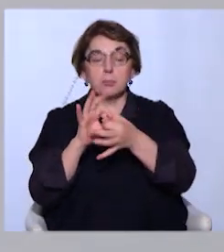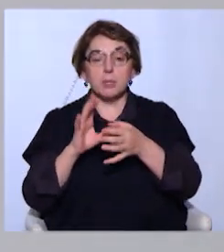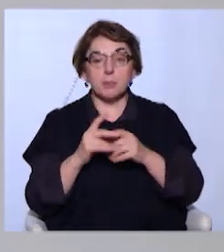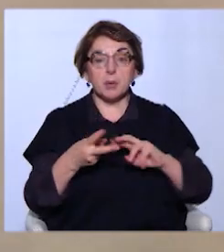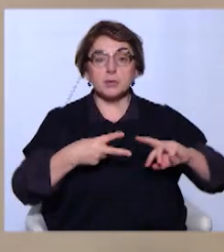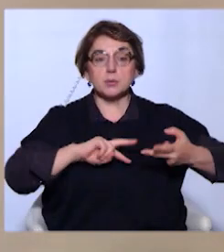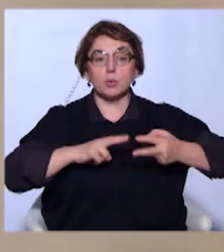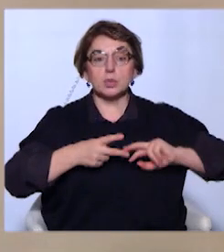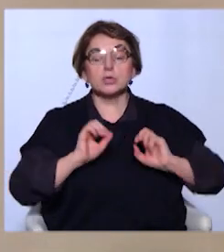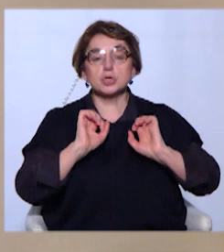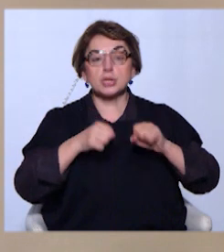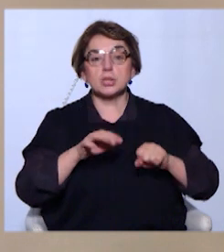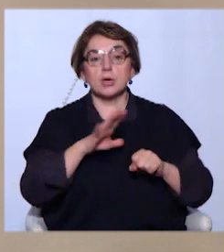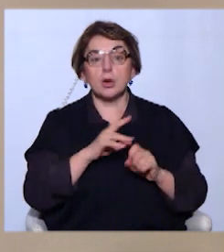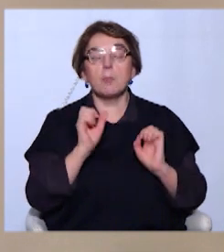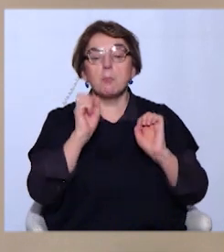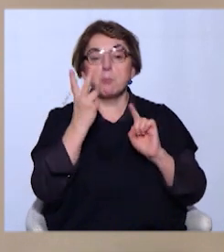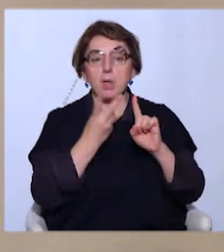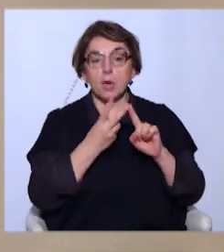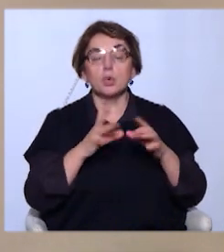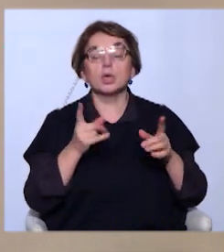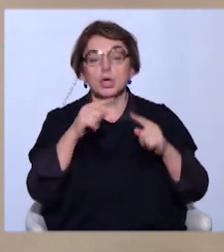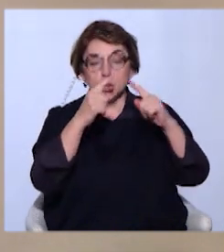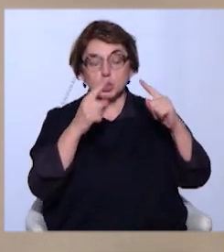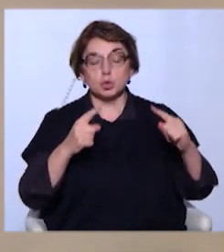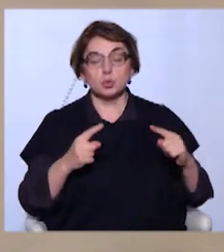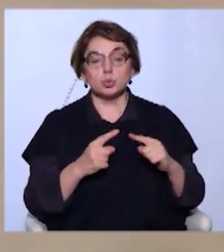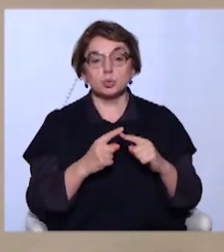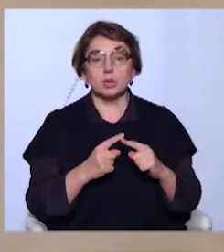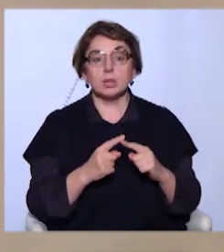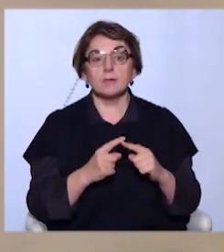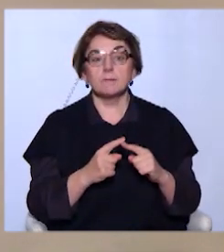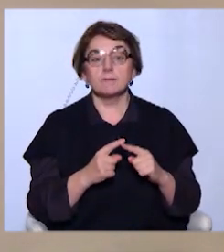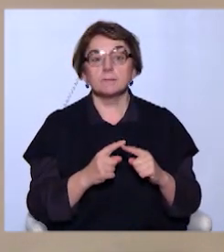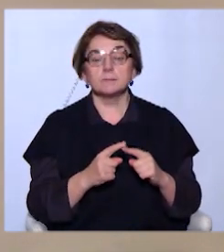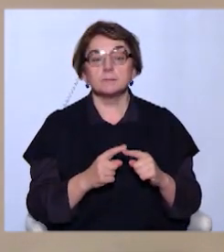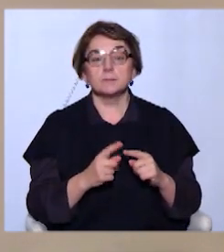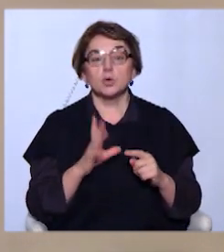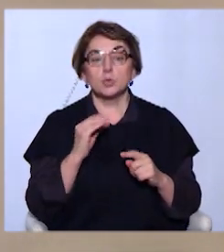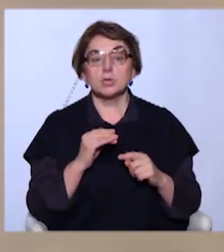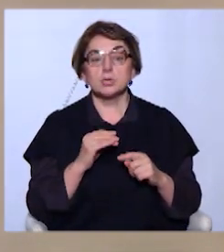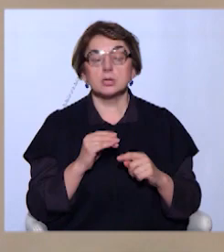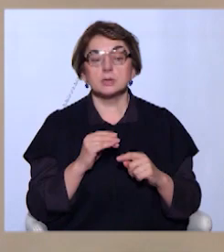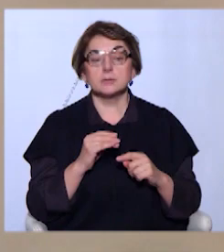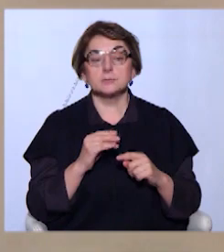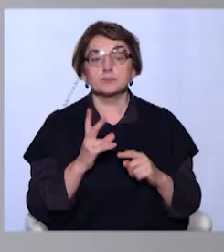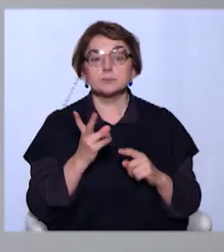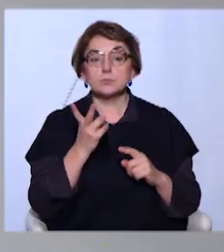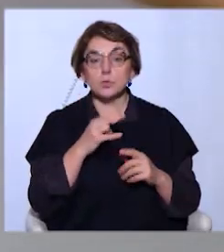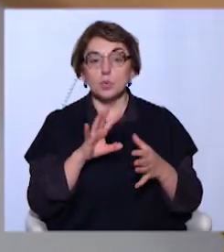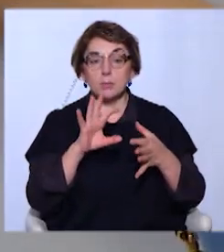ბმების მონაცვლეობა. შესაძლოა არსებობდეს მეორე სტრუქტურაც. აი, შეხედეთ,